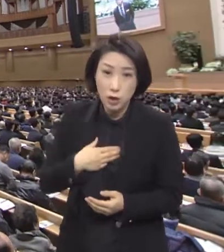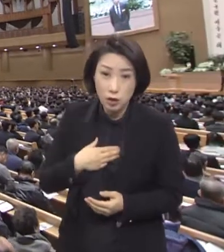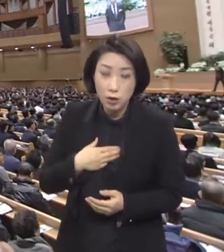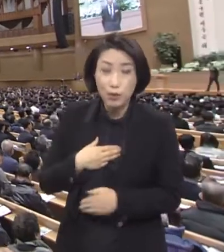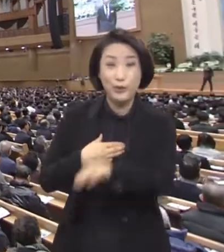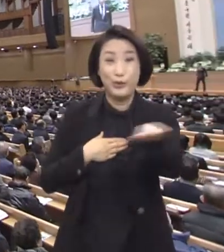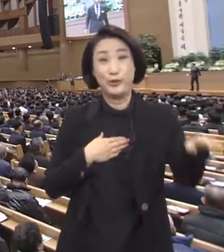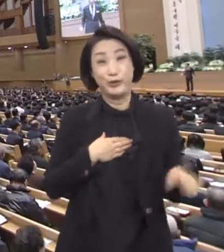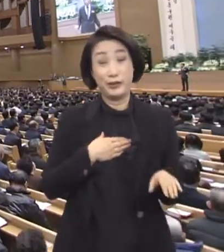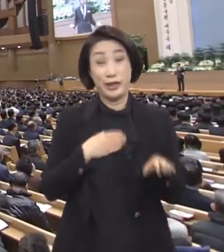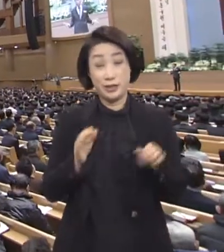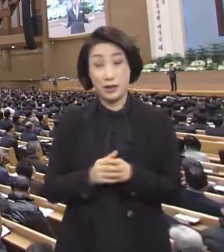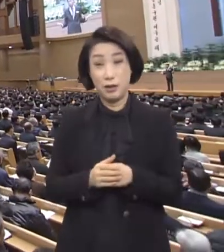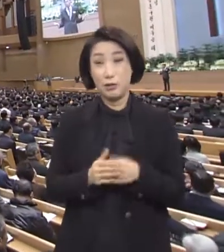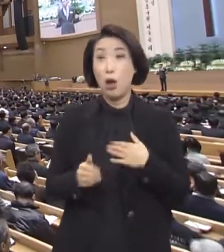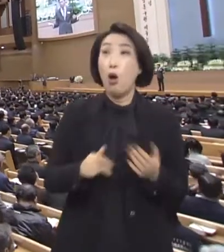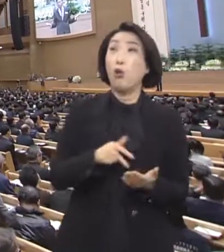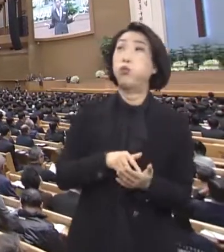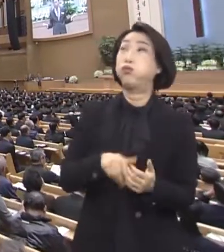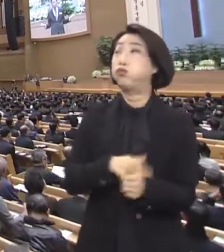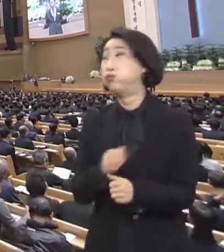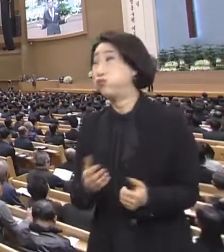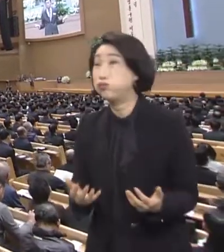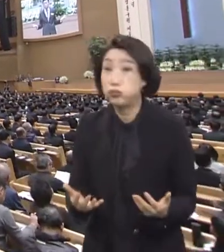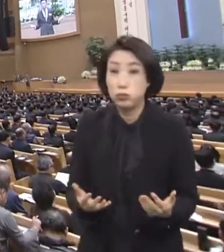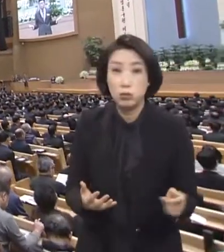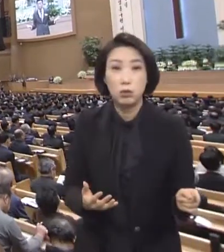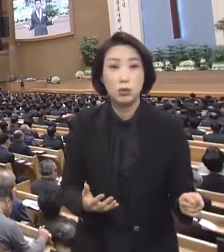근데 우리가 상황이 그러냐 그 말이오.